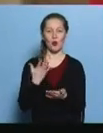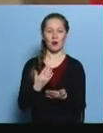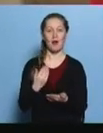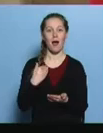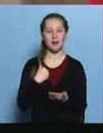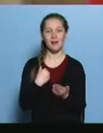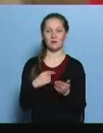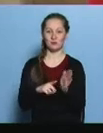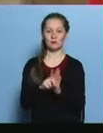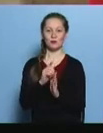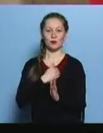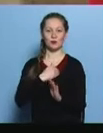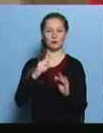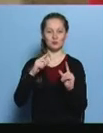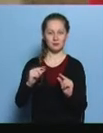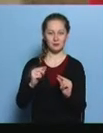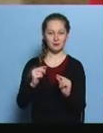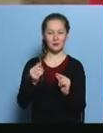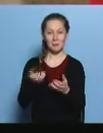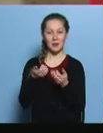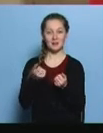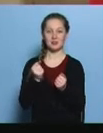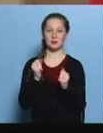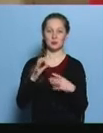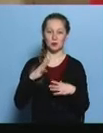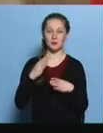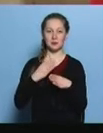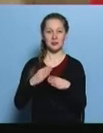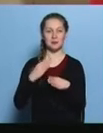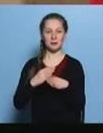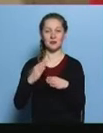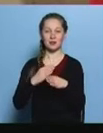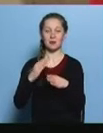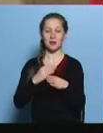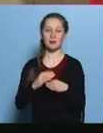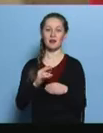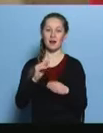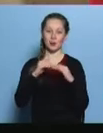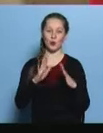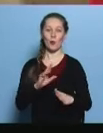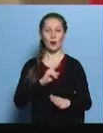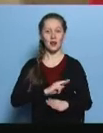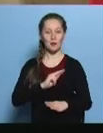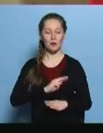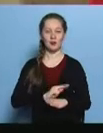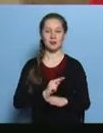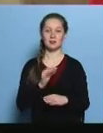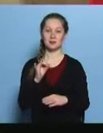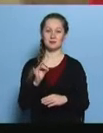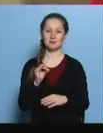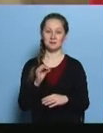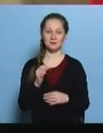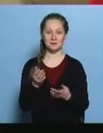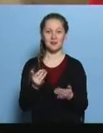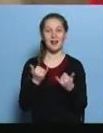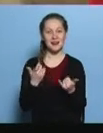начала поменьше буду брать. Может, людей буду дома работать. Да и так